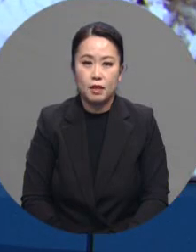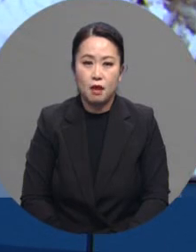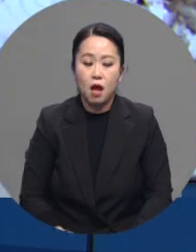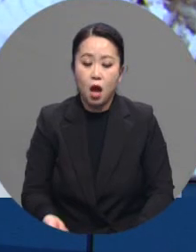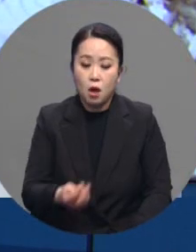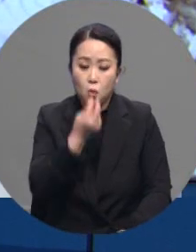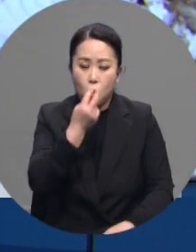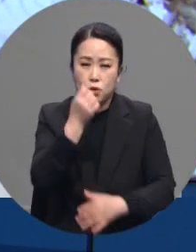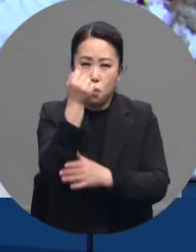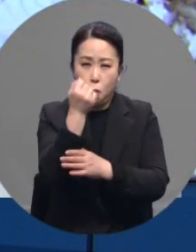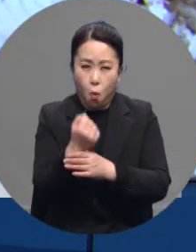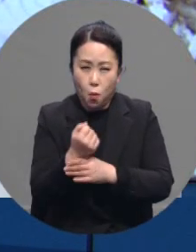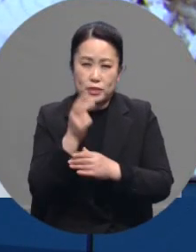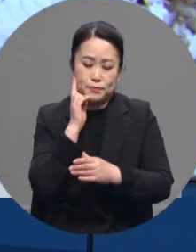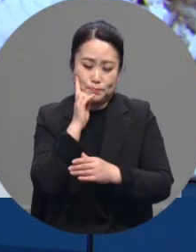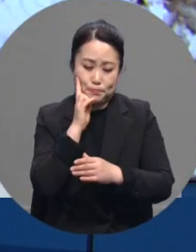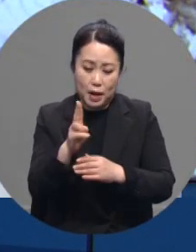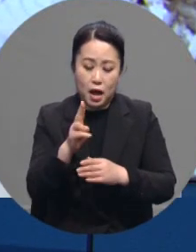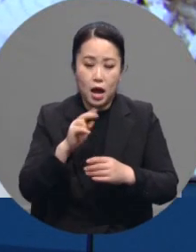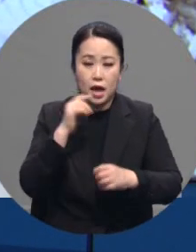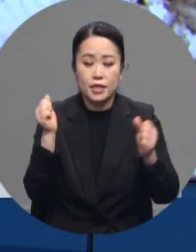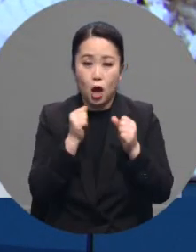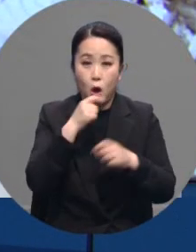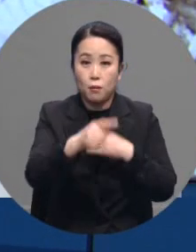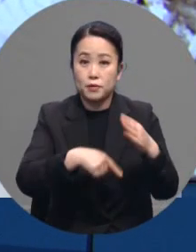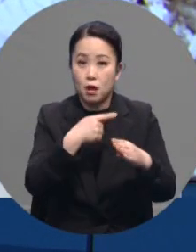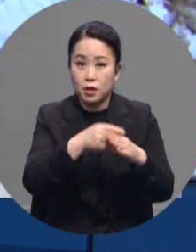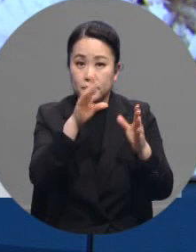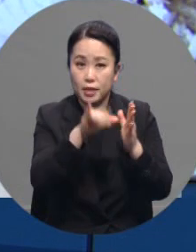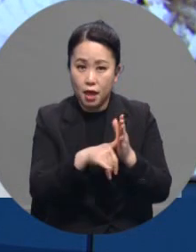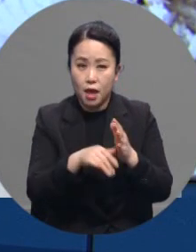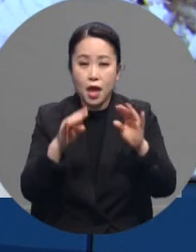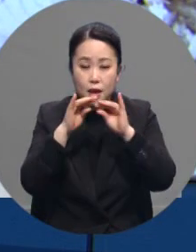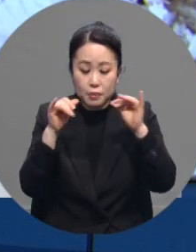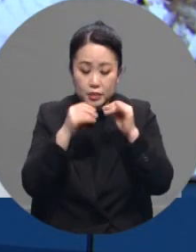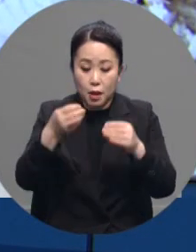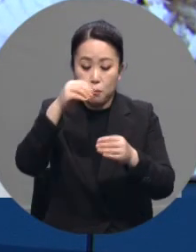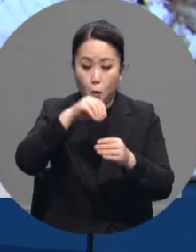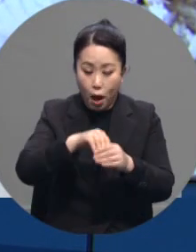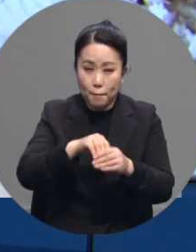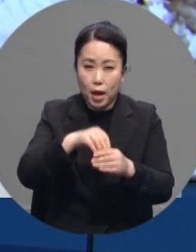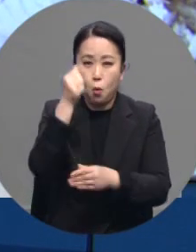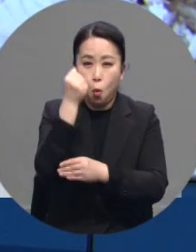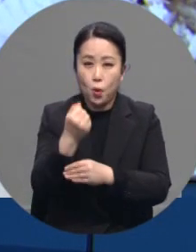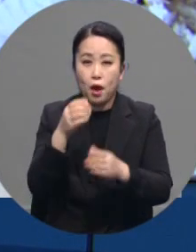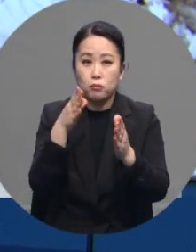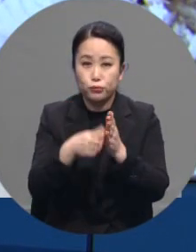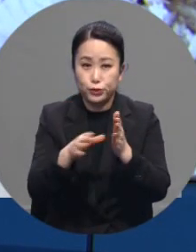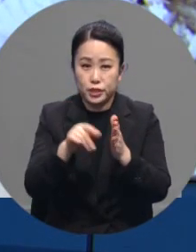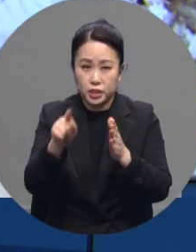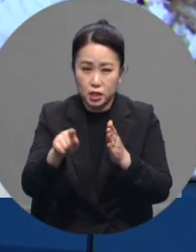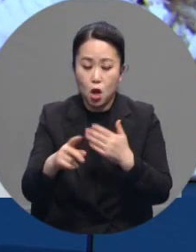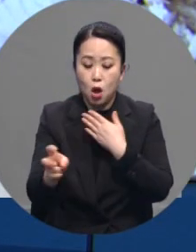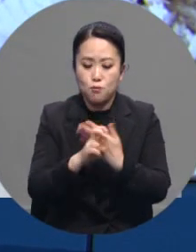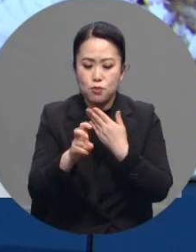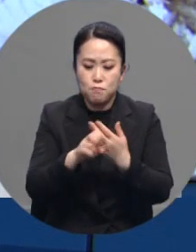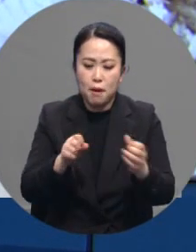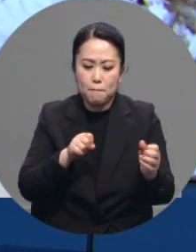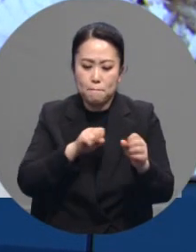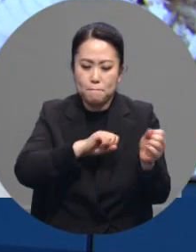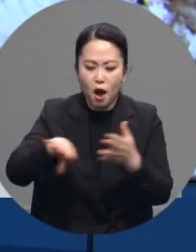대기 오염이 심해지는 동절기. 미세먼지가 포함된 대기 오염 물질을 불법 배출한 사업장이 대거